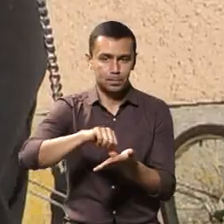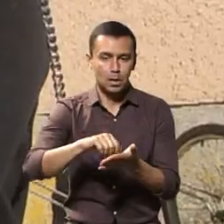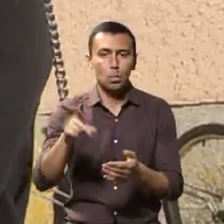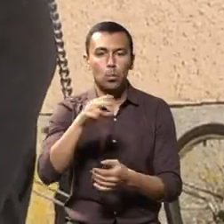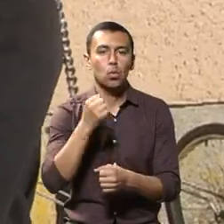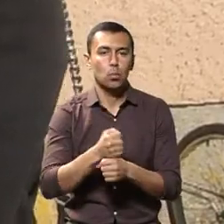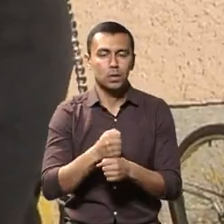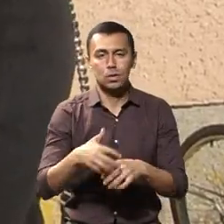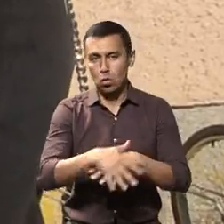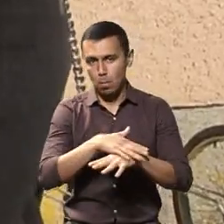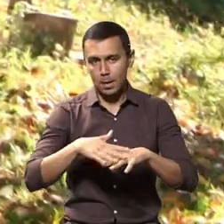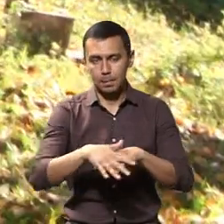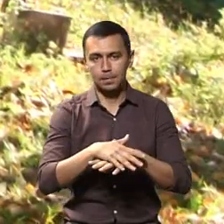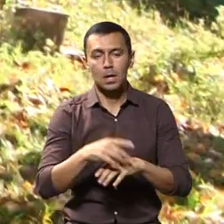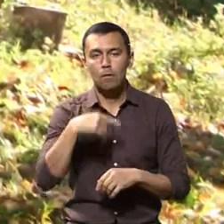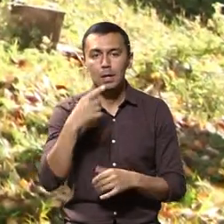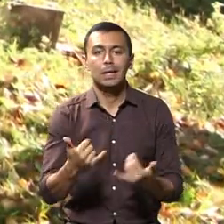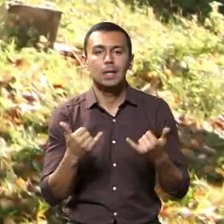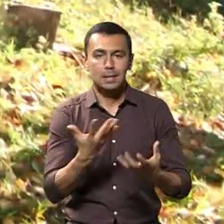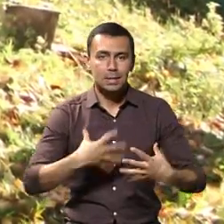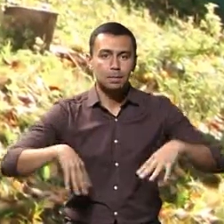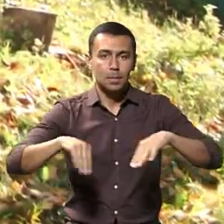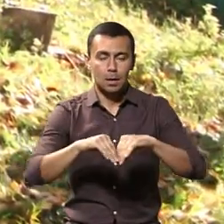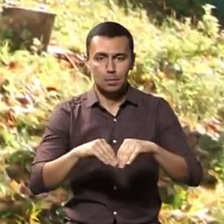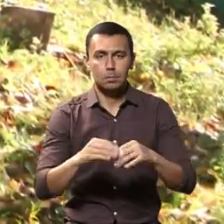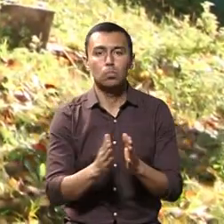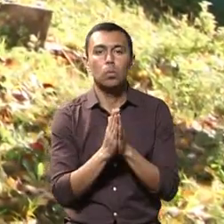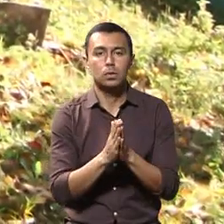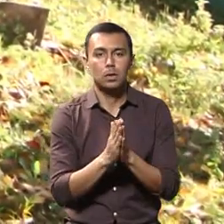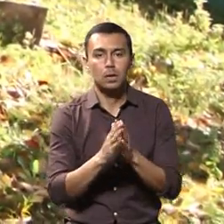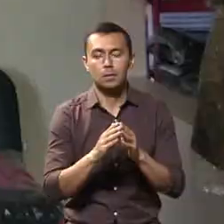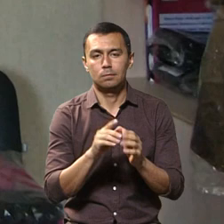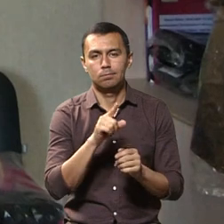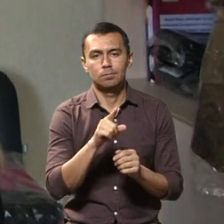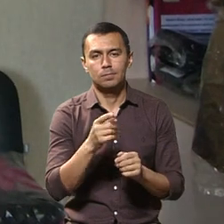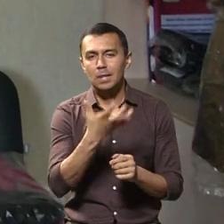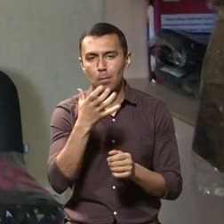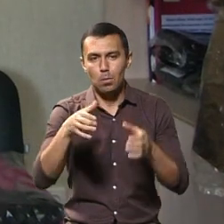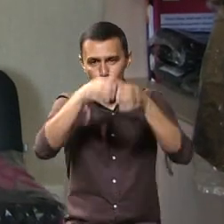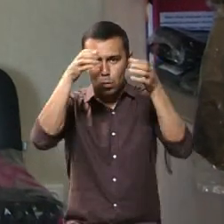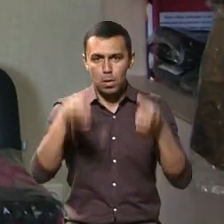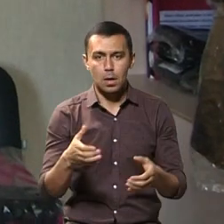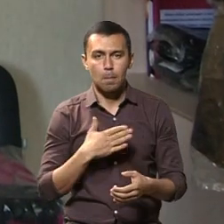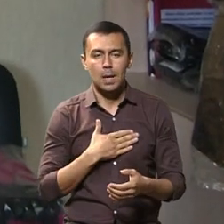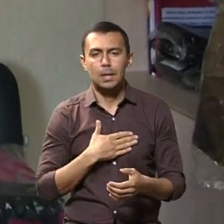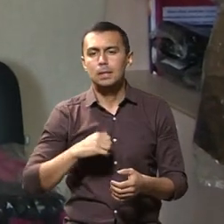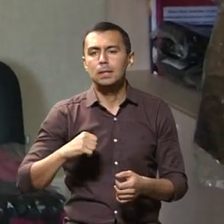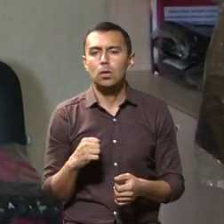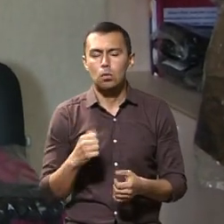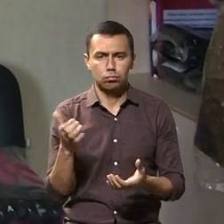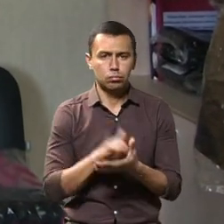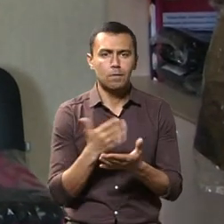роботі з громадами Анна Буткевич. Каже, наразі сім'я Галицьких попросила у фонду бойлер. Сім'єю знайомі ми вже